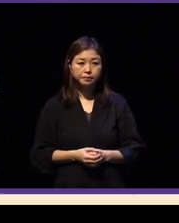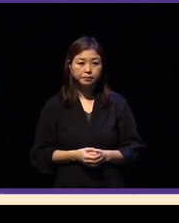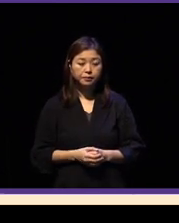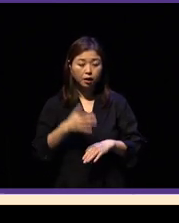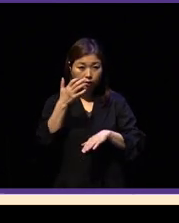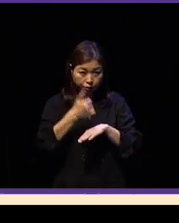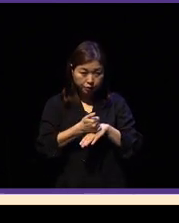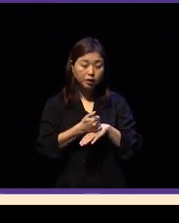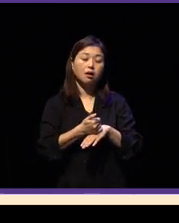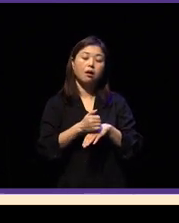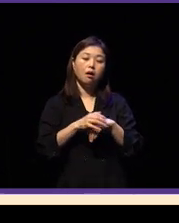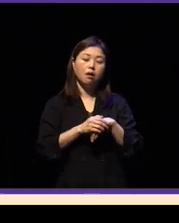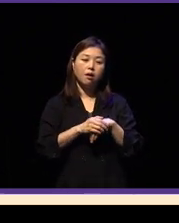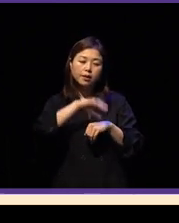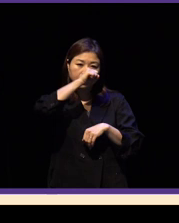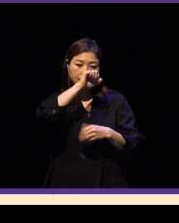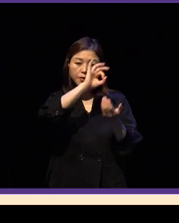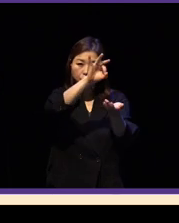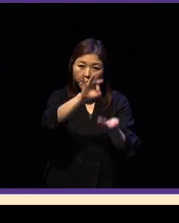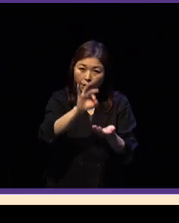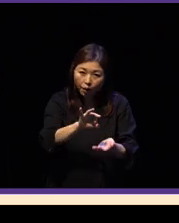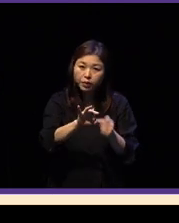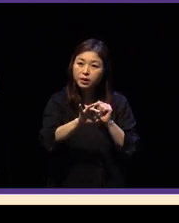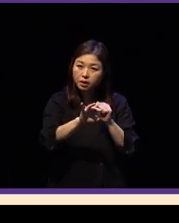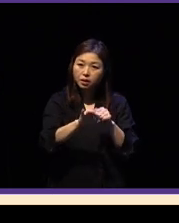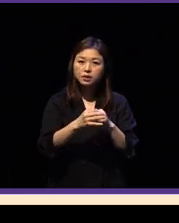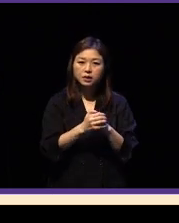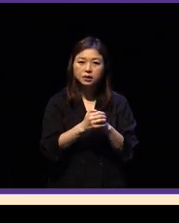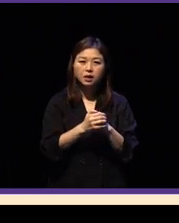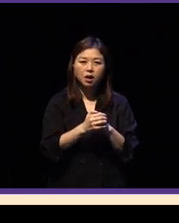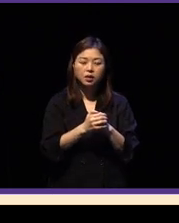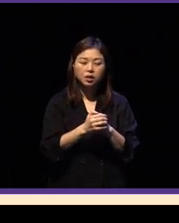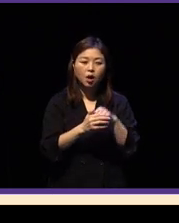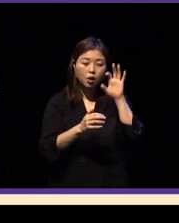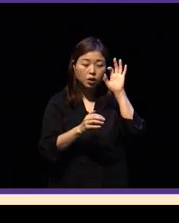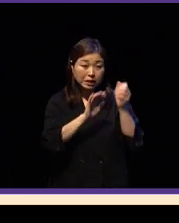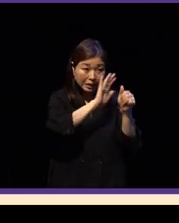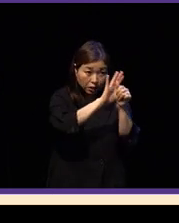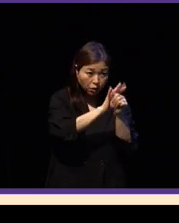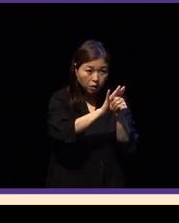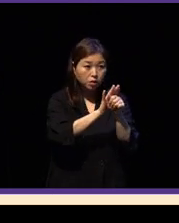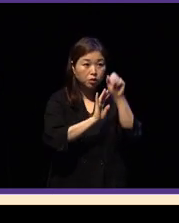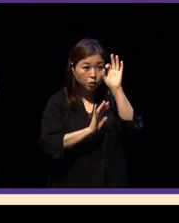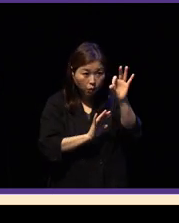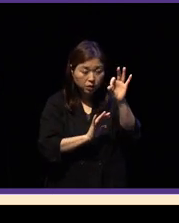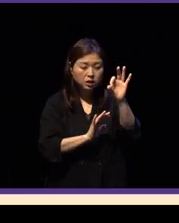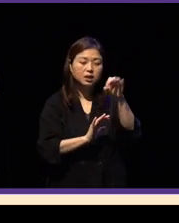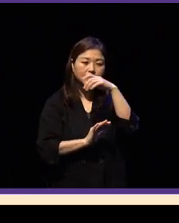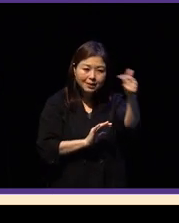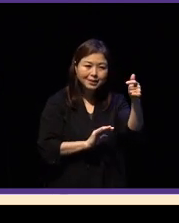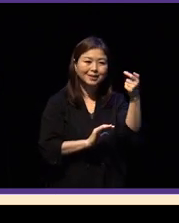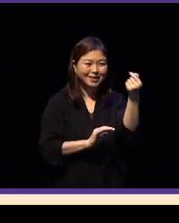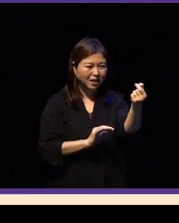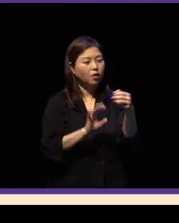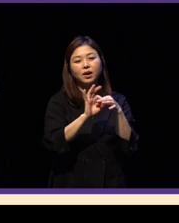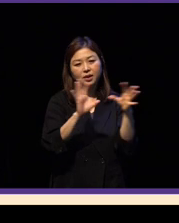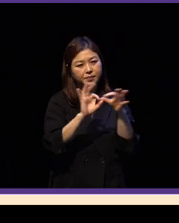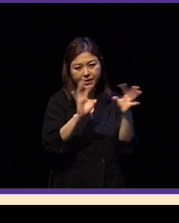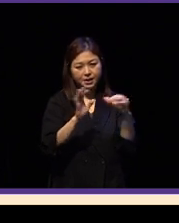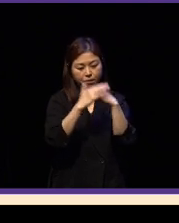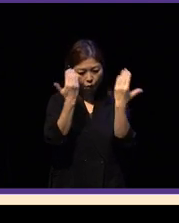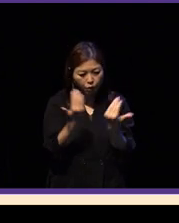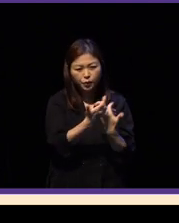지원 규모의 여부에 상관없이 자부담은 최소 10% 이상을 충당하는 걸로 그렇게